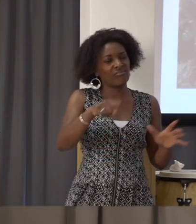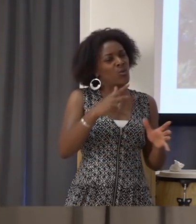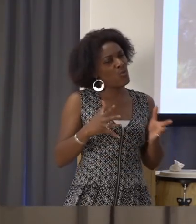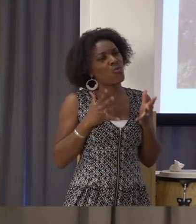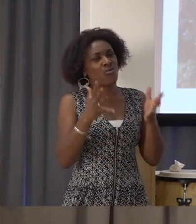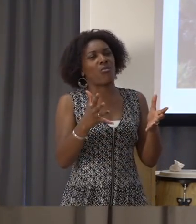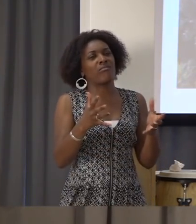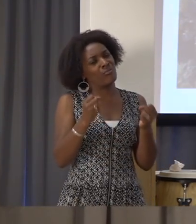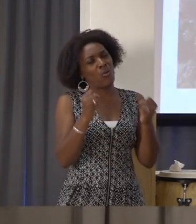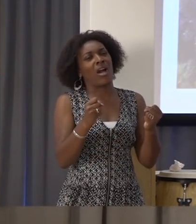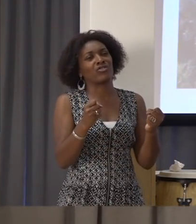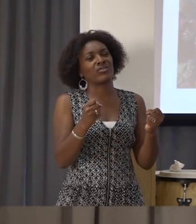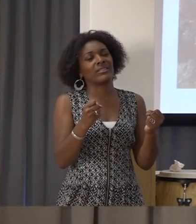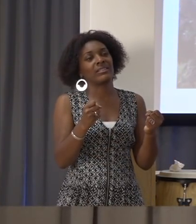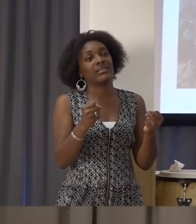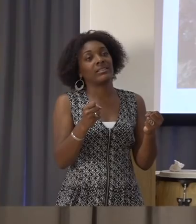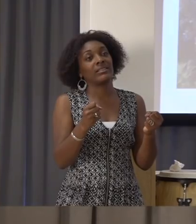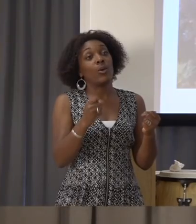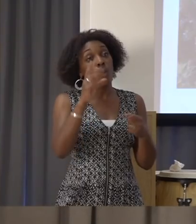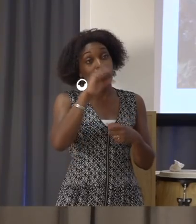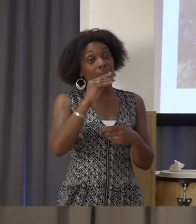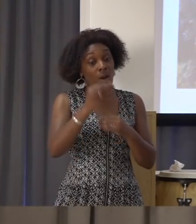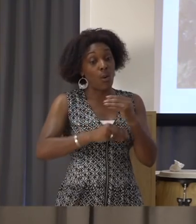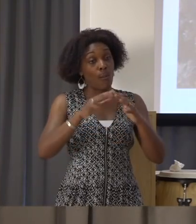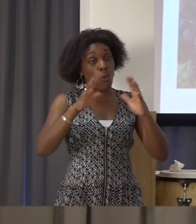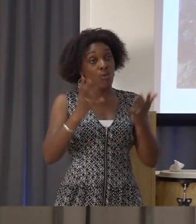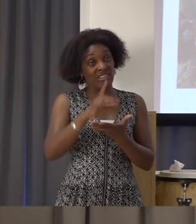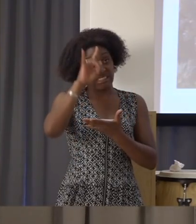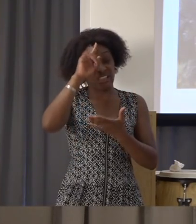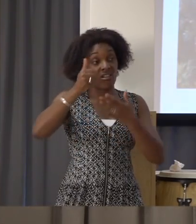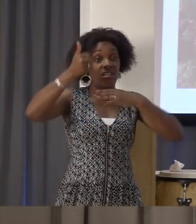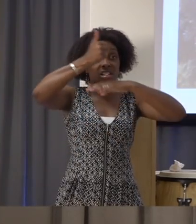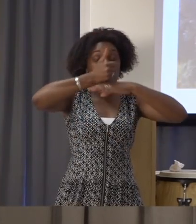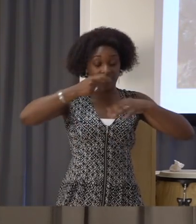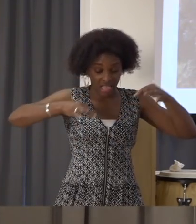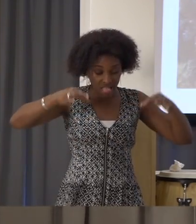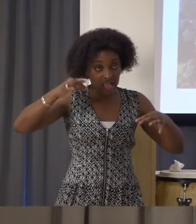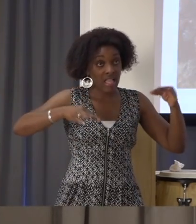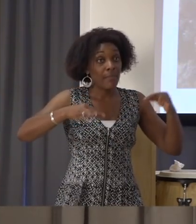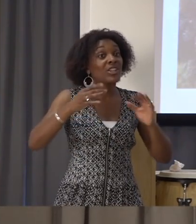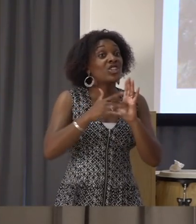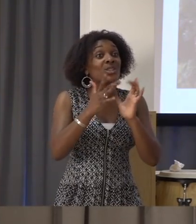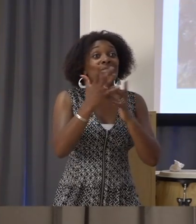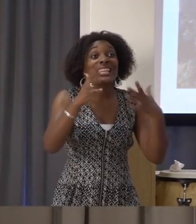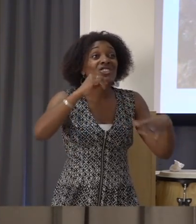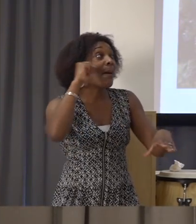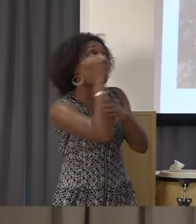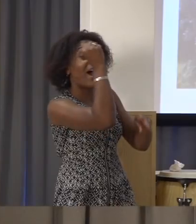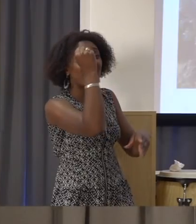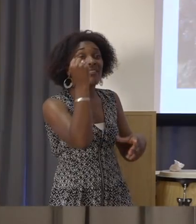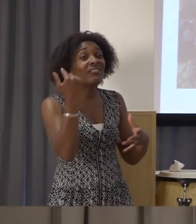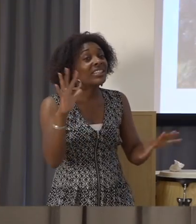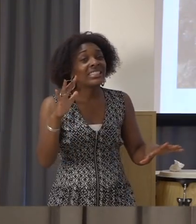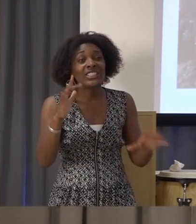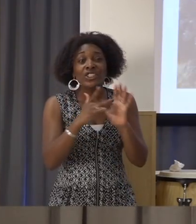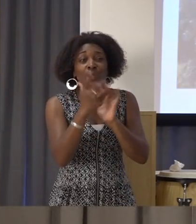est sous la domination de Satan, Dieu l'a vaincu en Jésus-Christ, notre Seigneur.